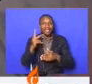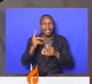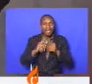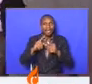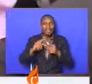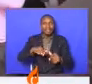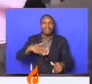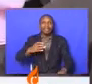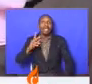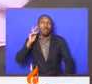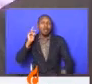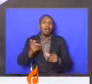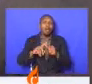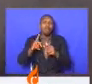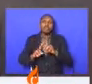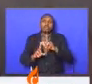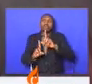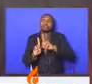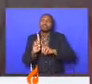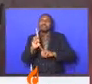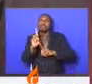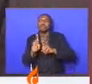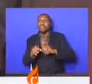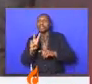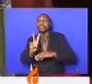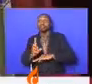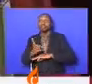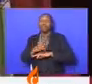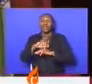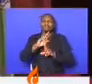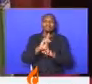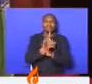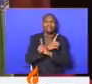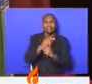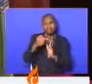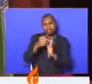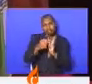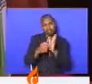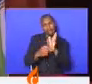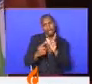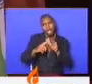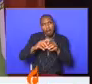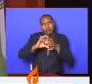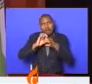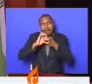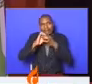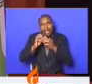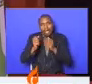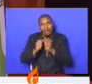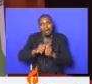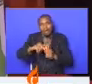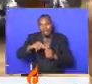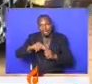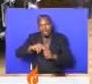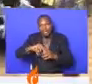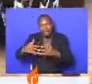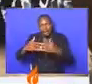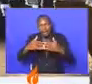county ya Kisii ya setaro ya matukawire ligocha kimiru biru au ya magendro kubuatira na neserekali yense ya